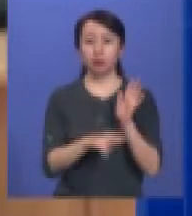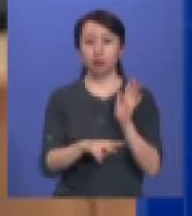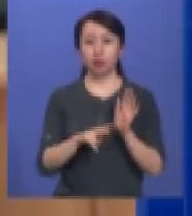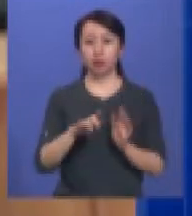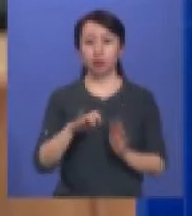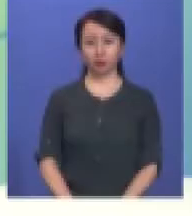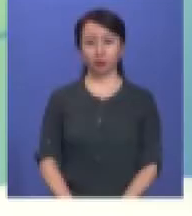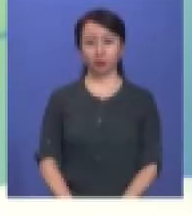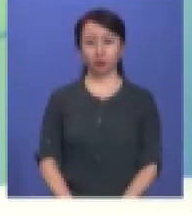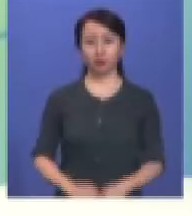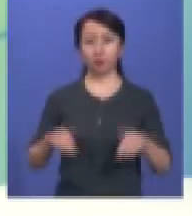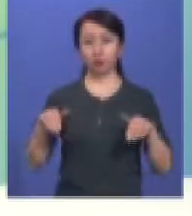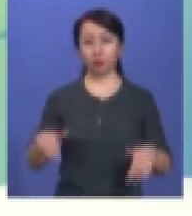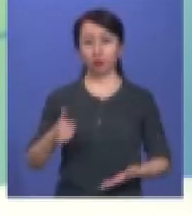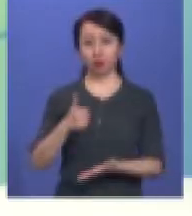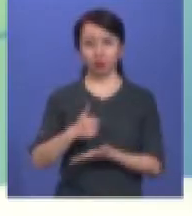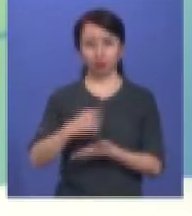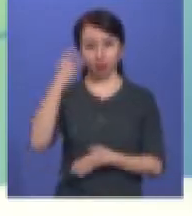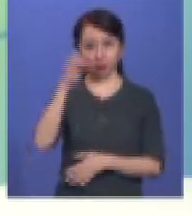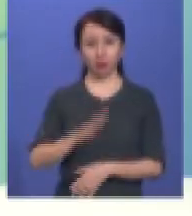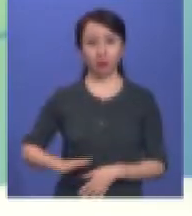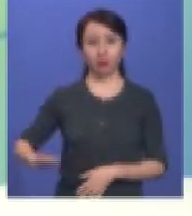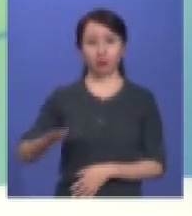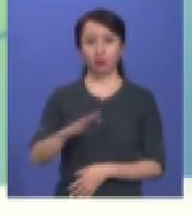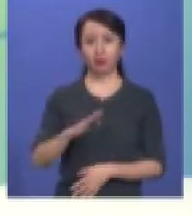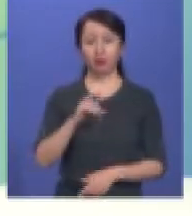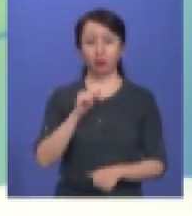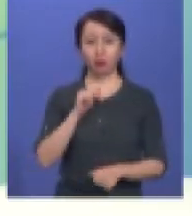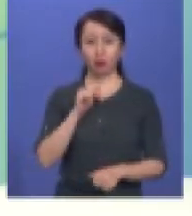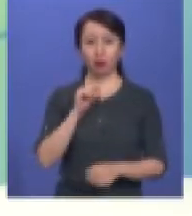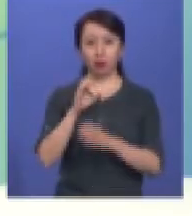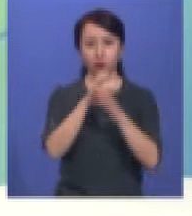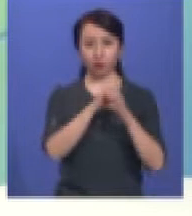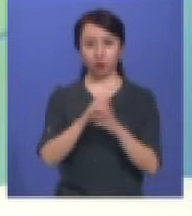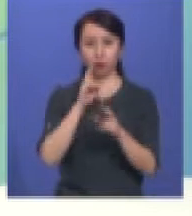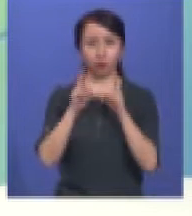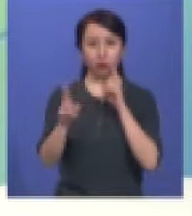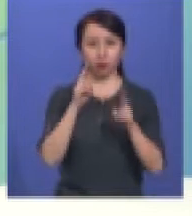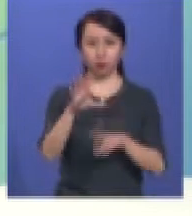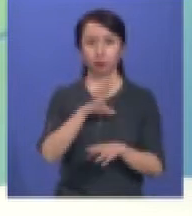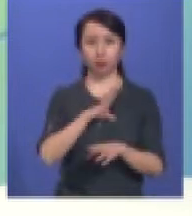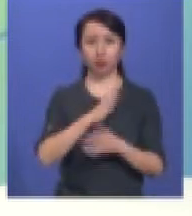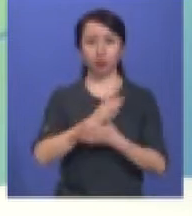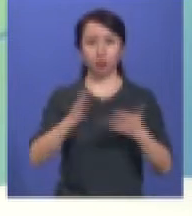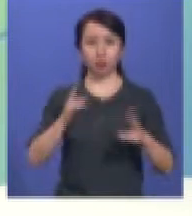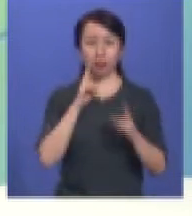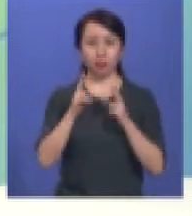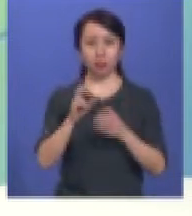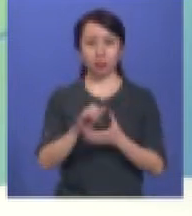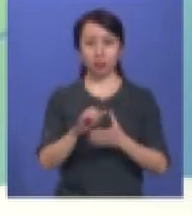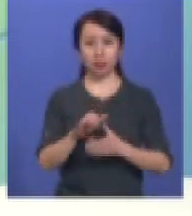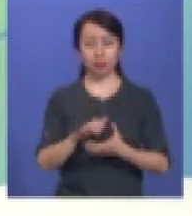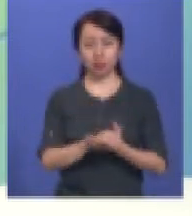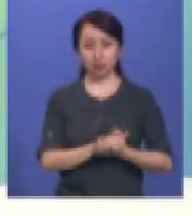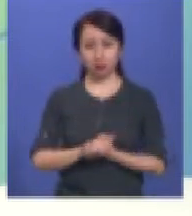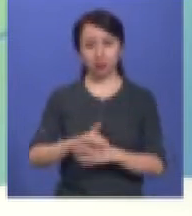Акимжанова. Под председательством президента Касым Жомарта Токаева в формате видеоконференц-связи состоялось расширенное заседание